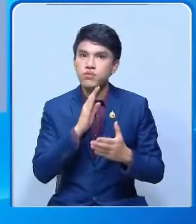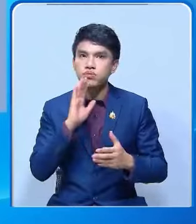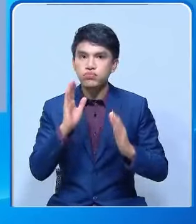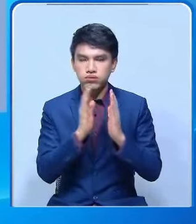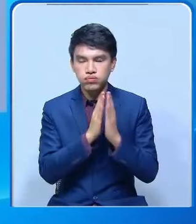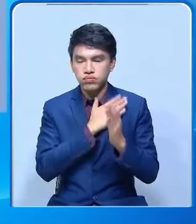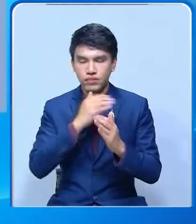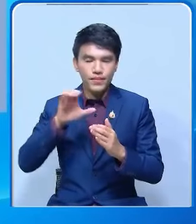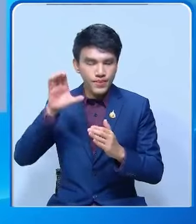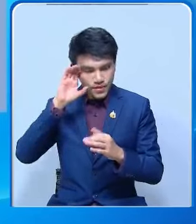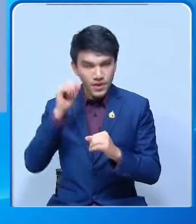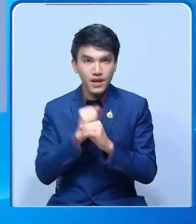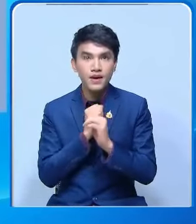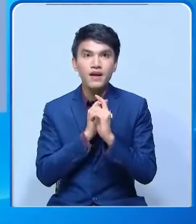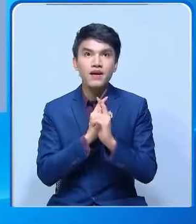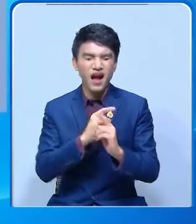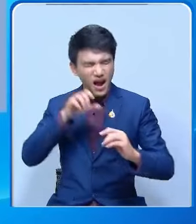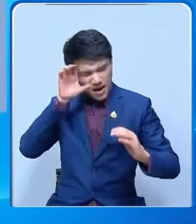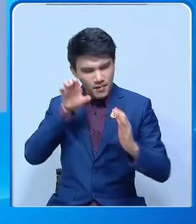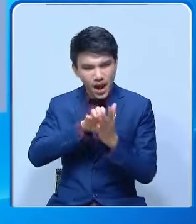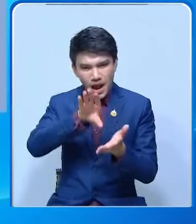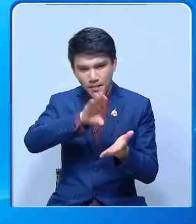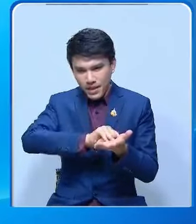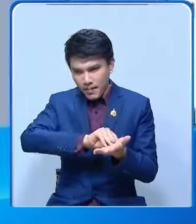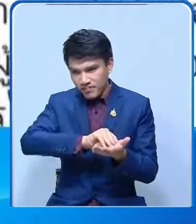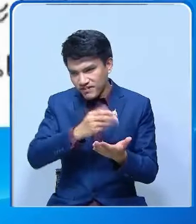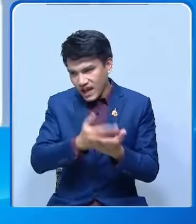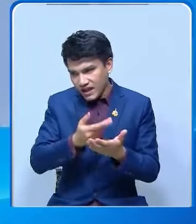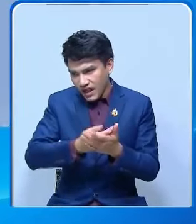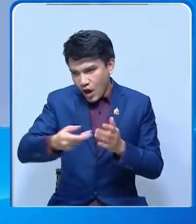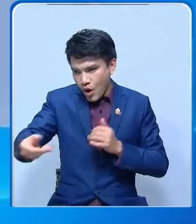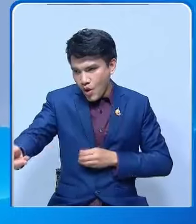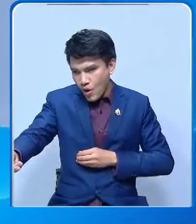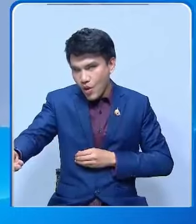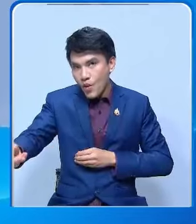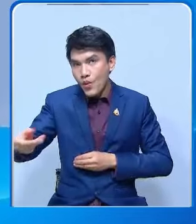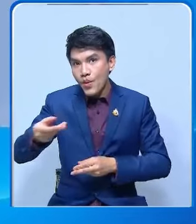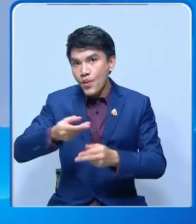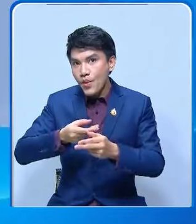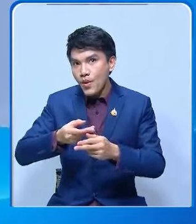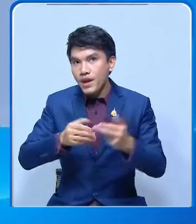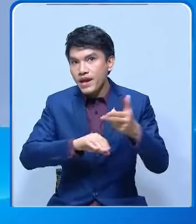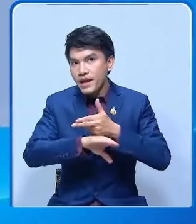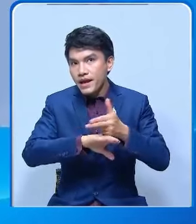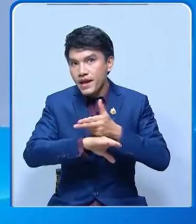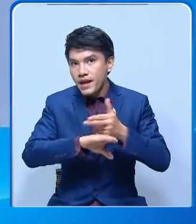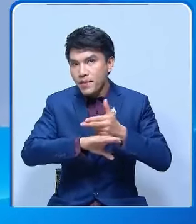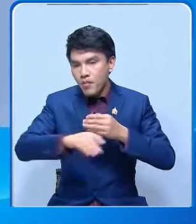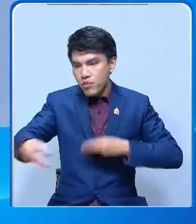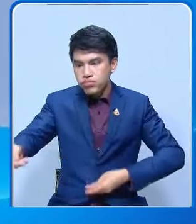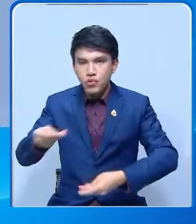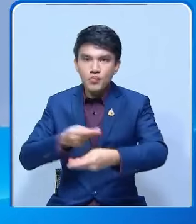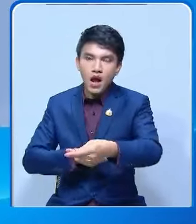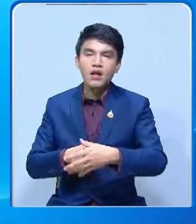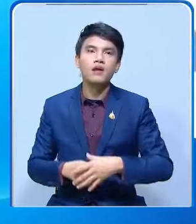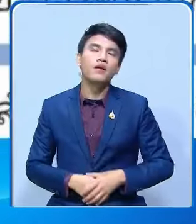เชื่อใช่ไหมทำตามแบล็กเมลข่มขู่เรียกเงิน เพราะว่าเหมือนกับขู่จะปล่อยคลิปแหนมพระอย่างนี ้ใช